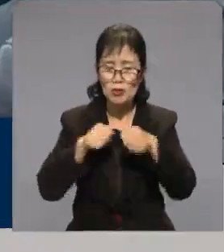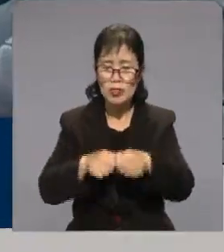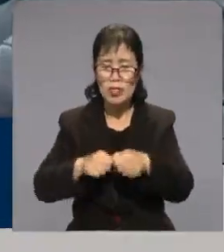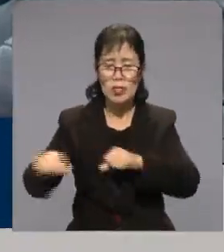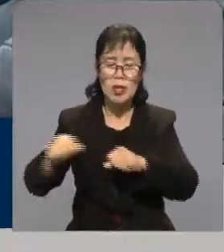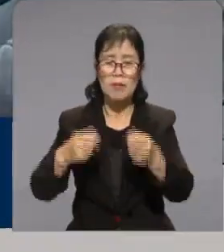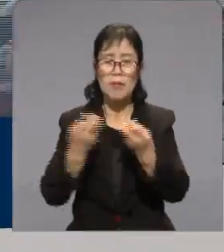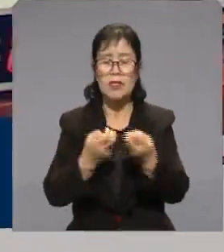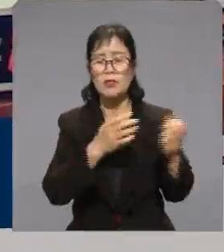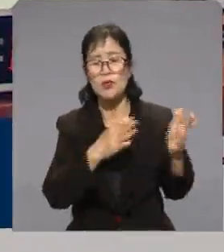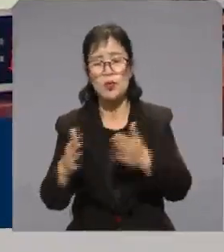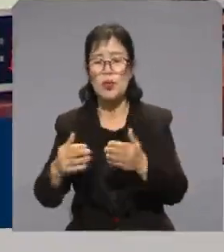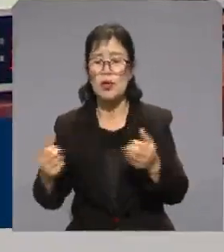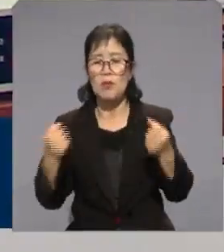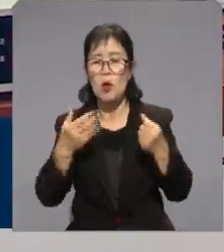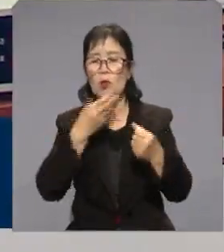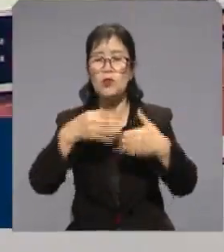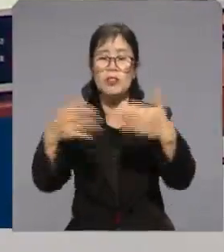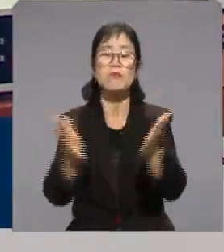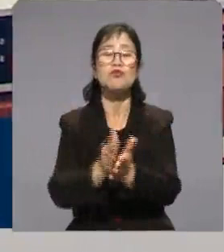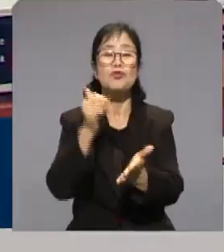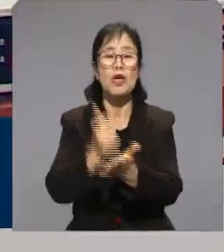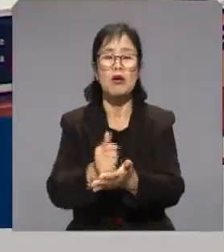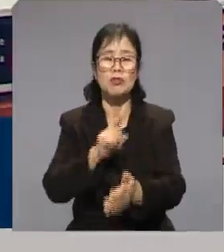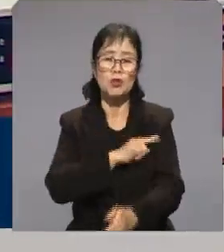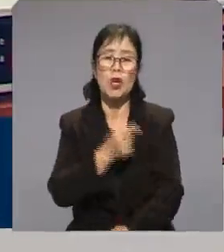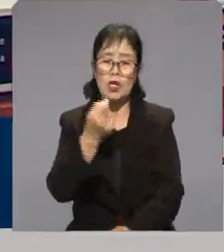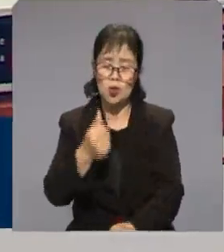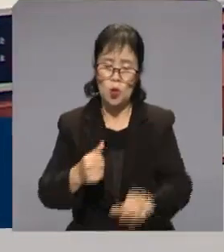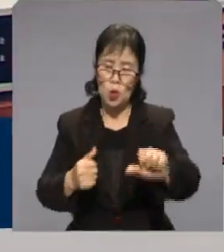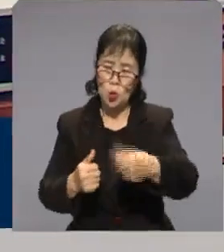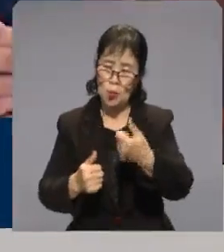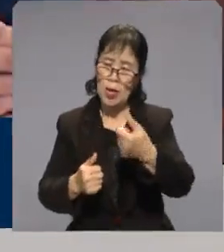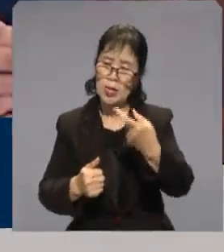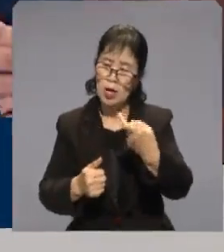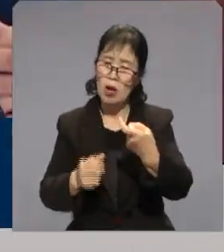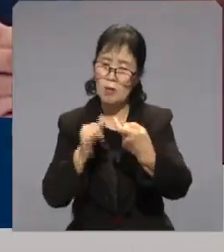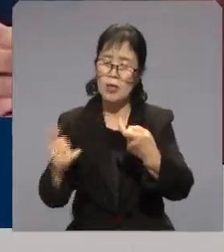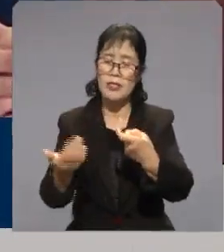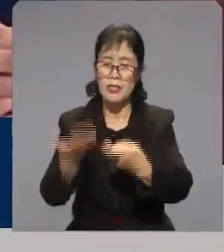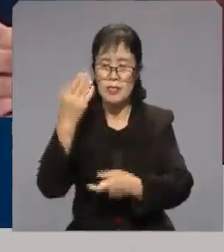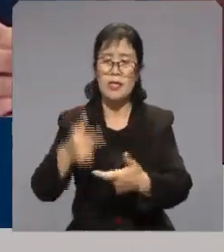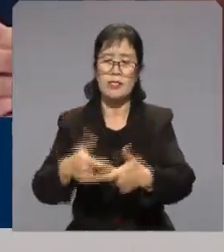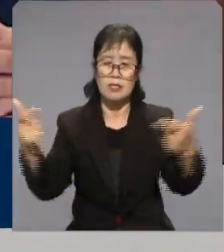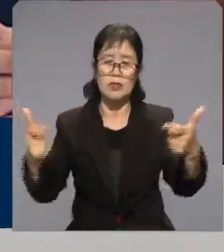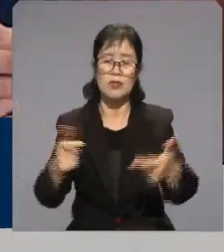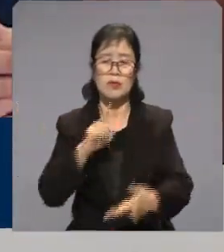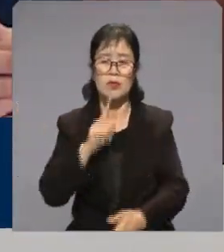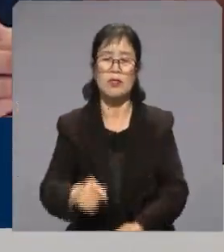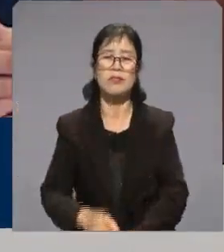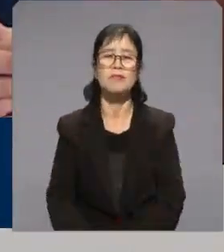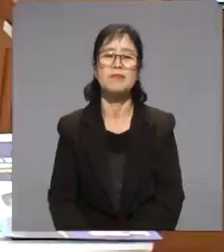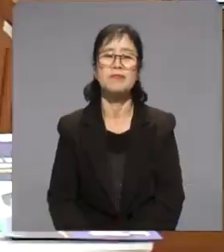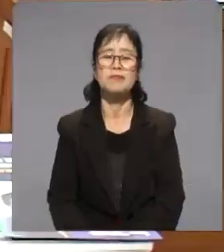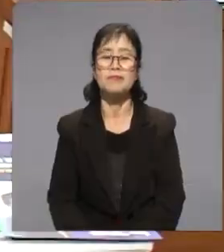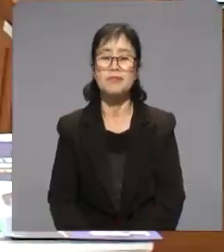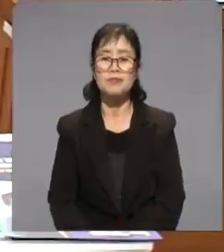요구에 조규홍 보건복지부 장관은 최소 510명 이상 증원을 언급했습니다. 이어진 기자입니다.